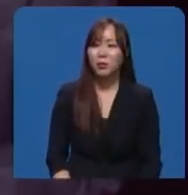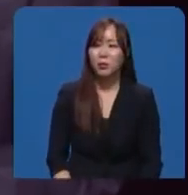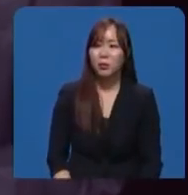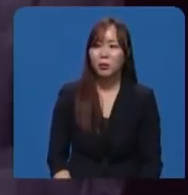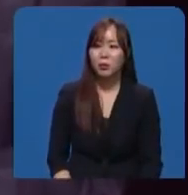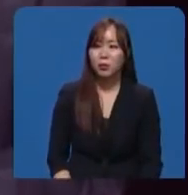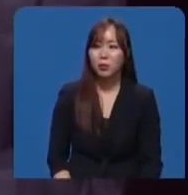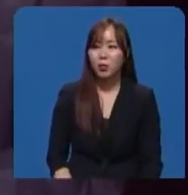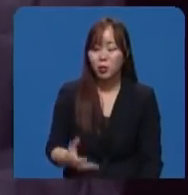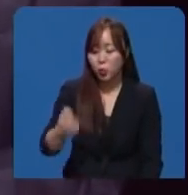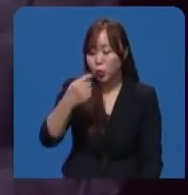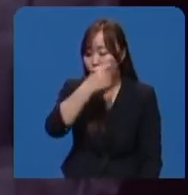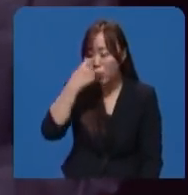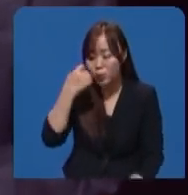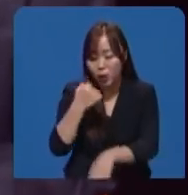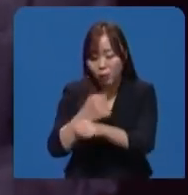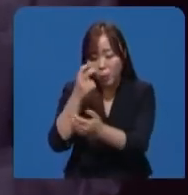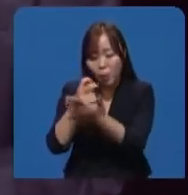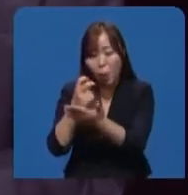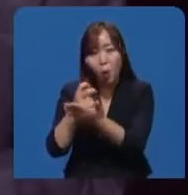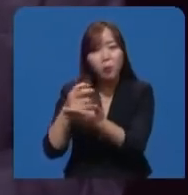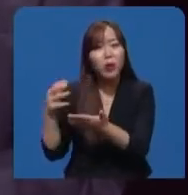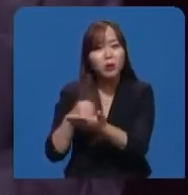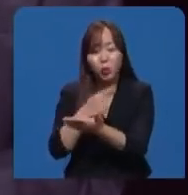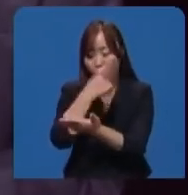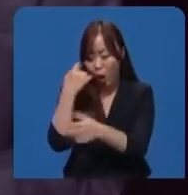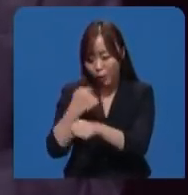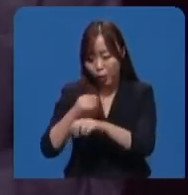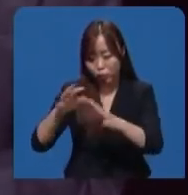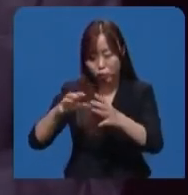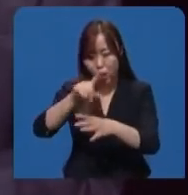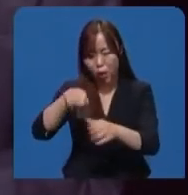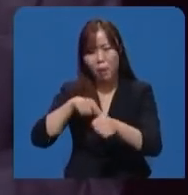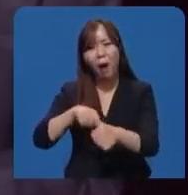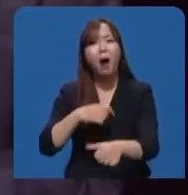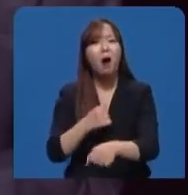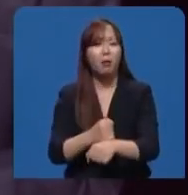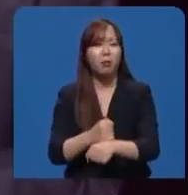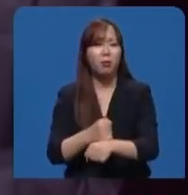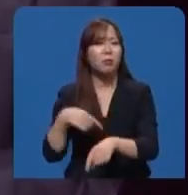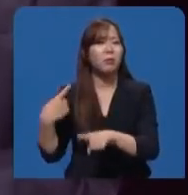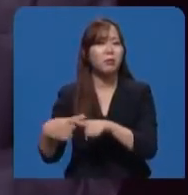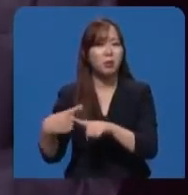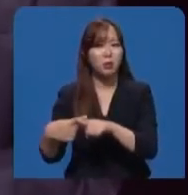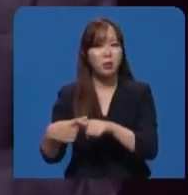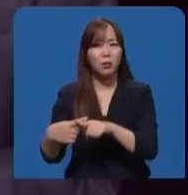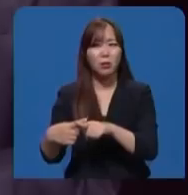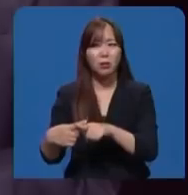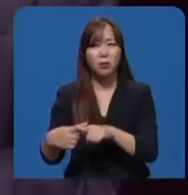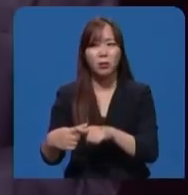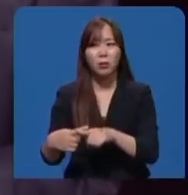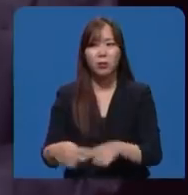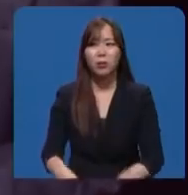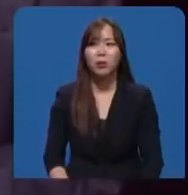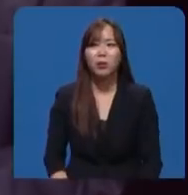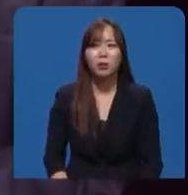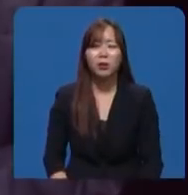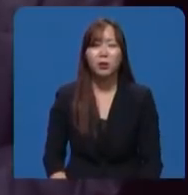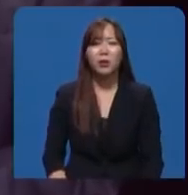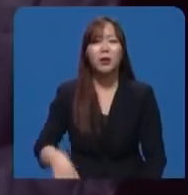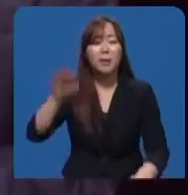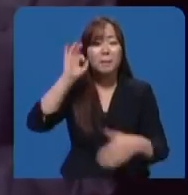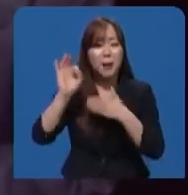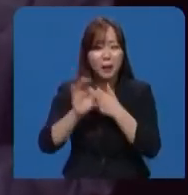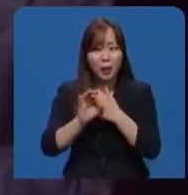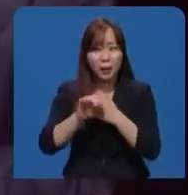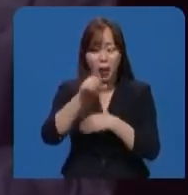소유 금지를 하게 되면 법률로 그럼 국가가 강매하는 거죠. 그러니까 언제 매각하는 거죠? 예?